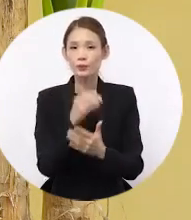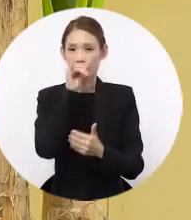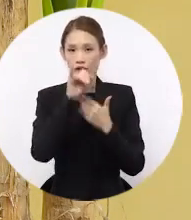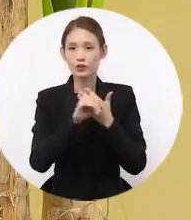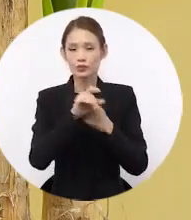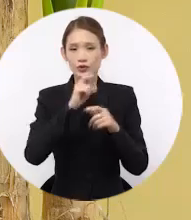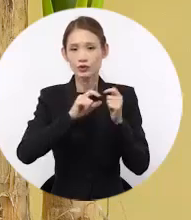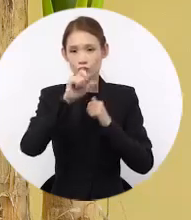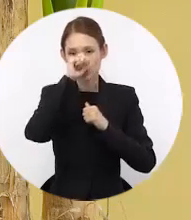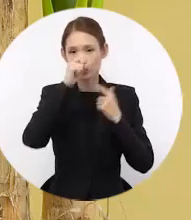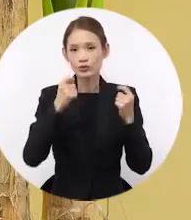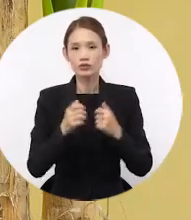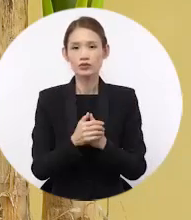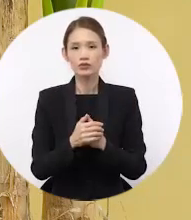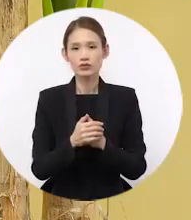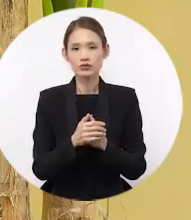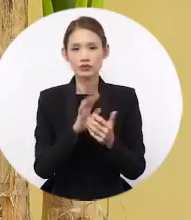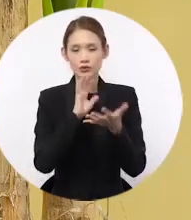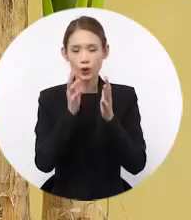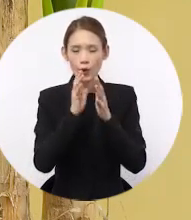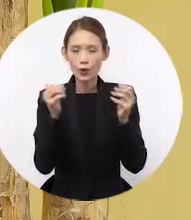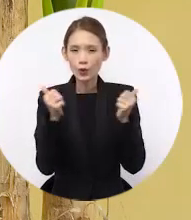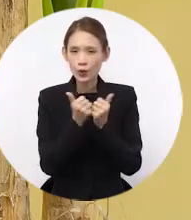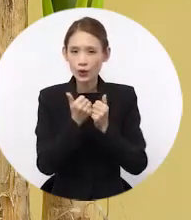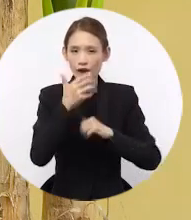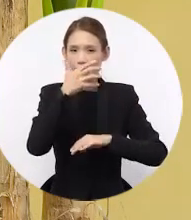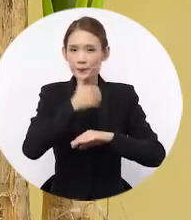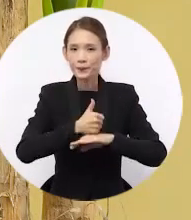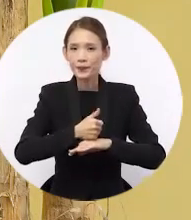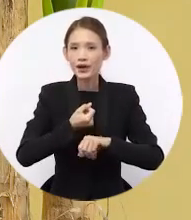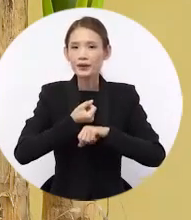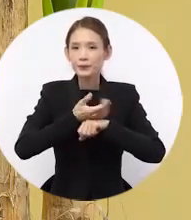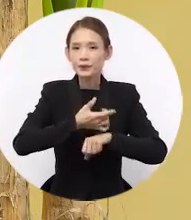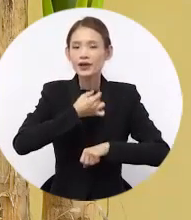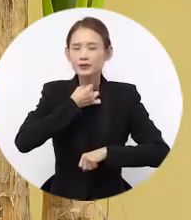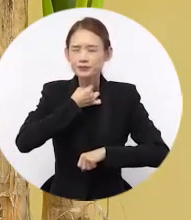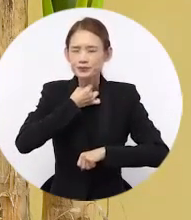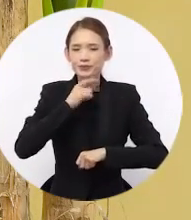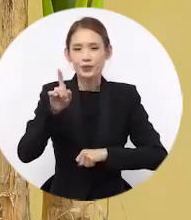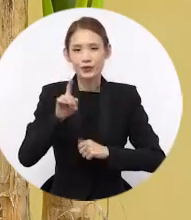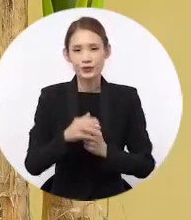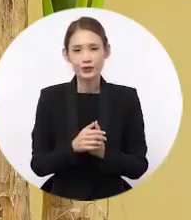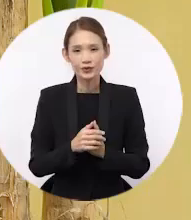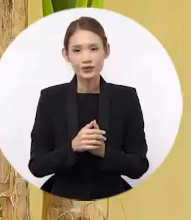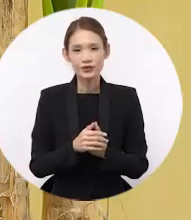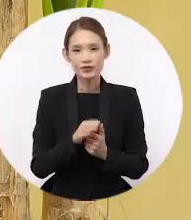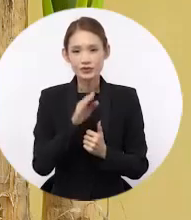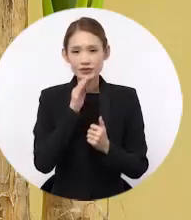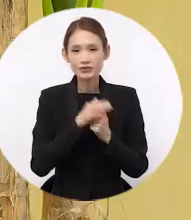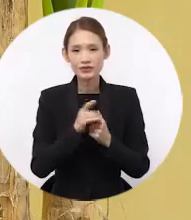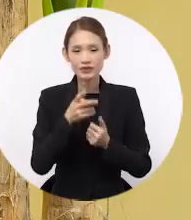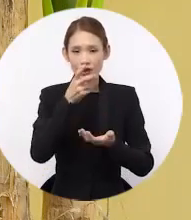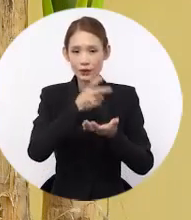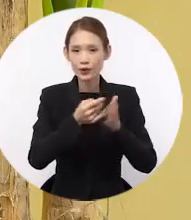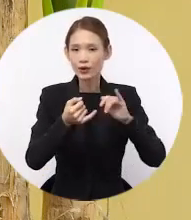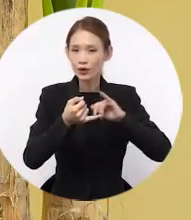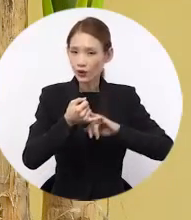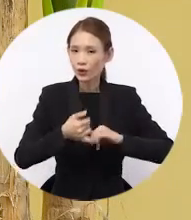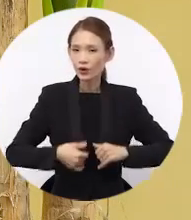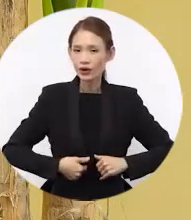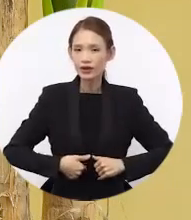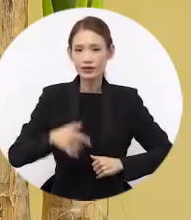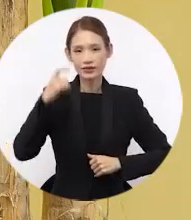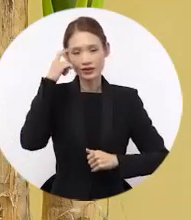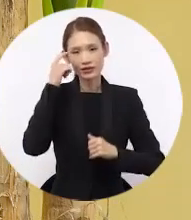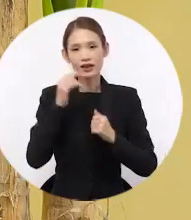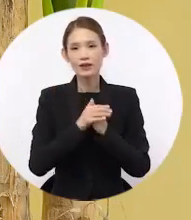참 뜻깊은 시간일 것 같고요. 근데 조금 토론 마지막에 제가 하고 싶은 말이 있는데 네, 사실은 저도 이 제도가